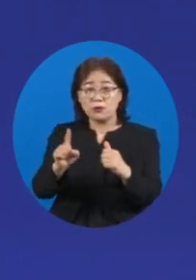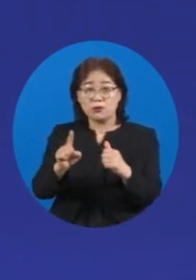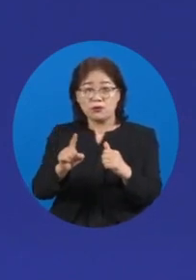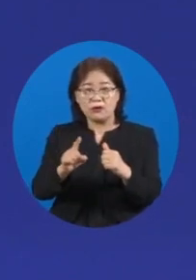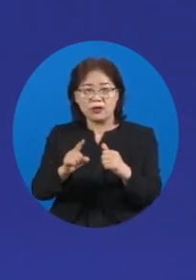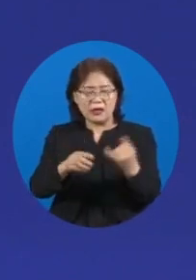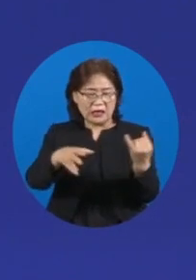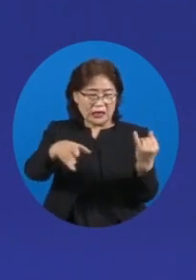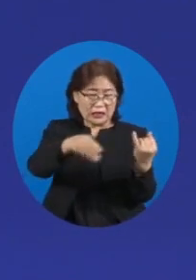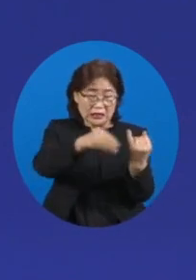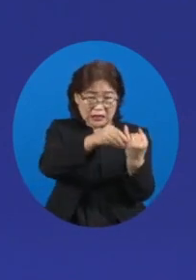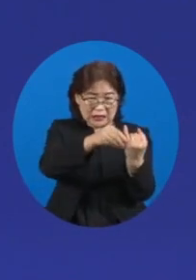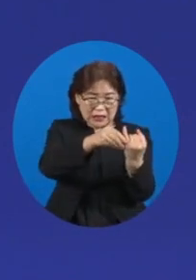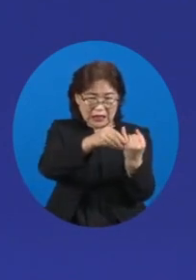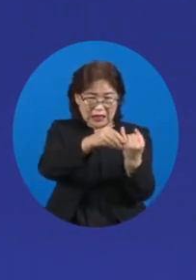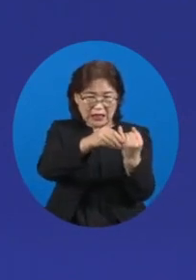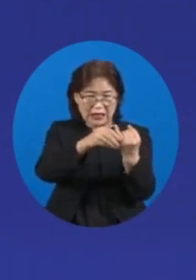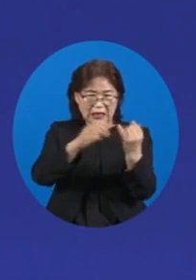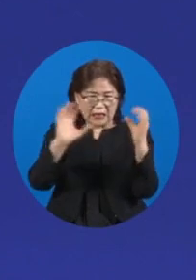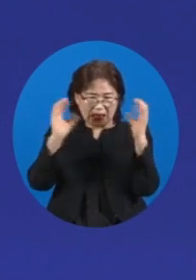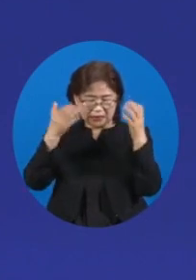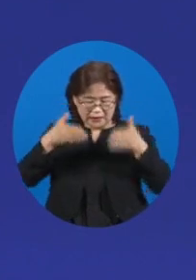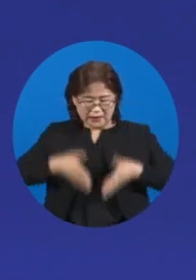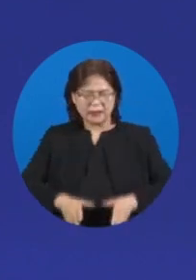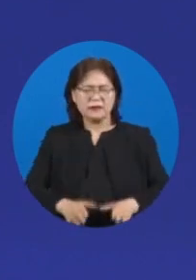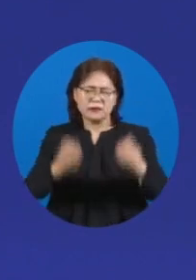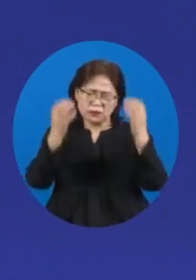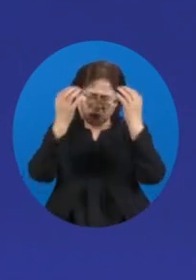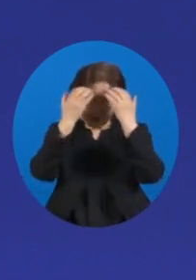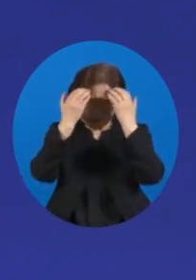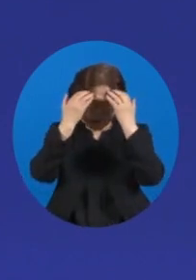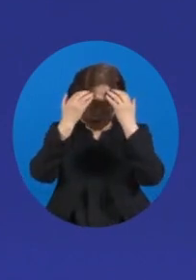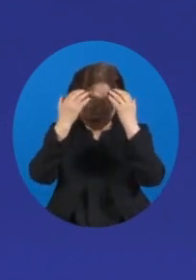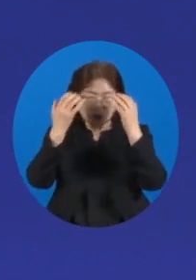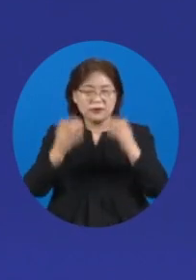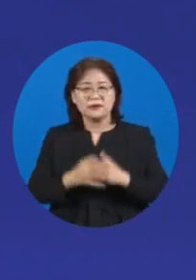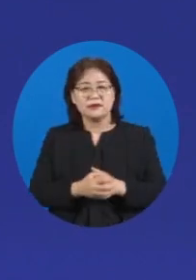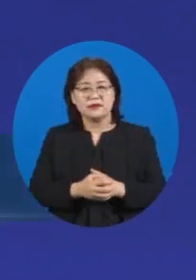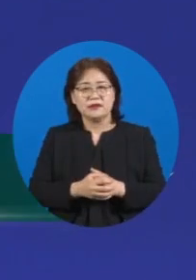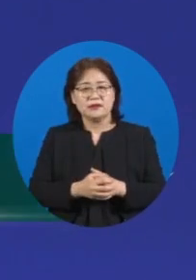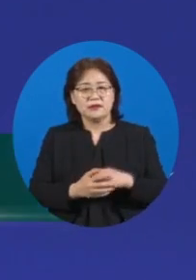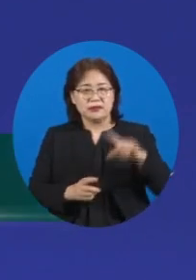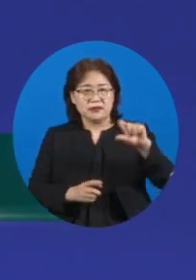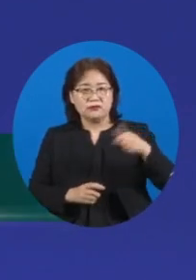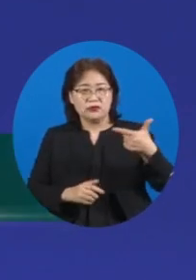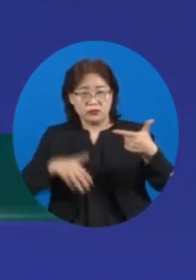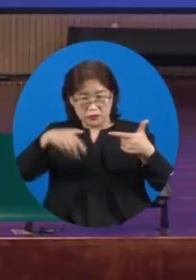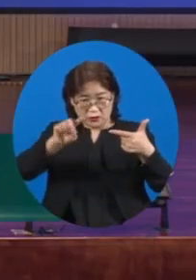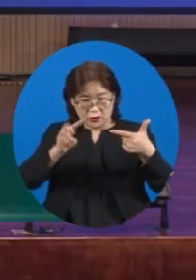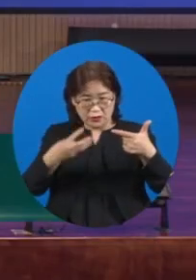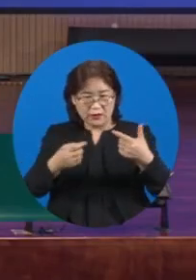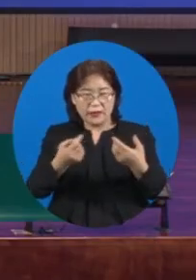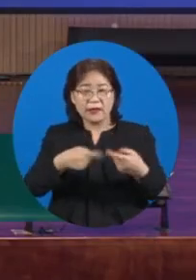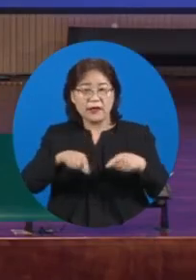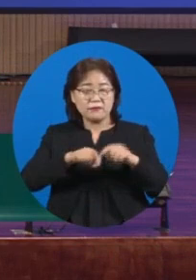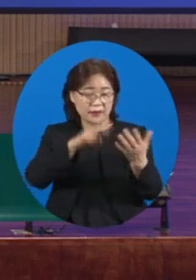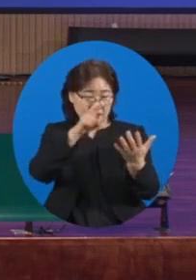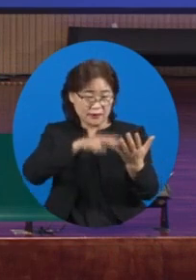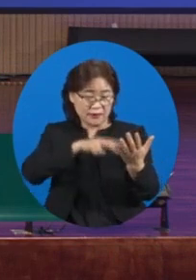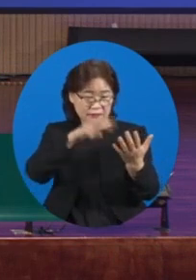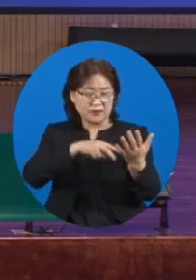잉태 와 회사 4 고통 이라고 하는 것입니다 우리 16절의 말씀을 함께 읽겠습니다 다같이